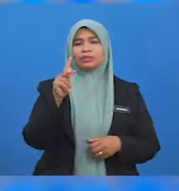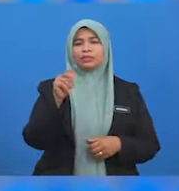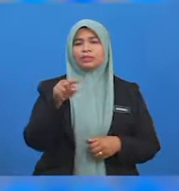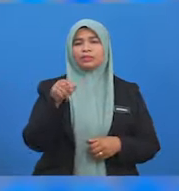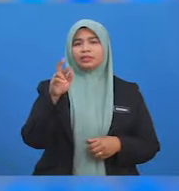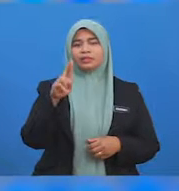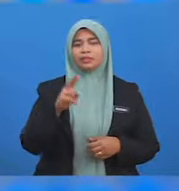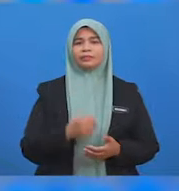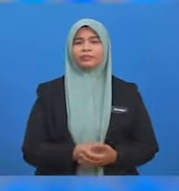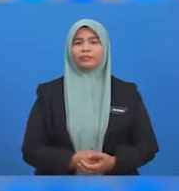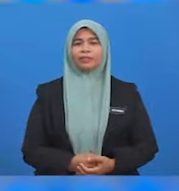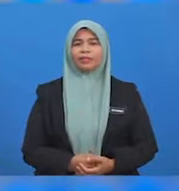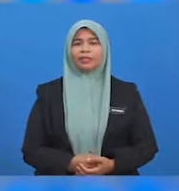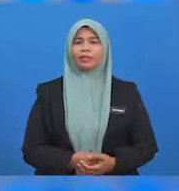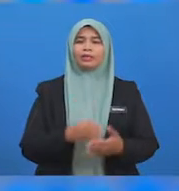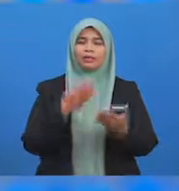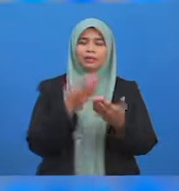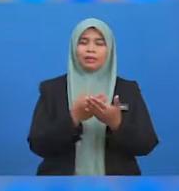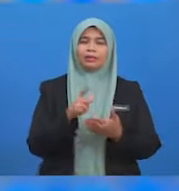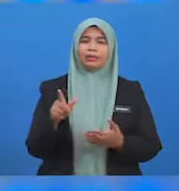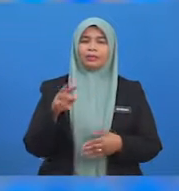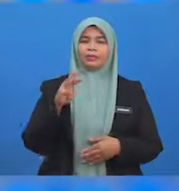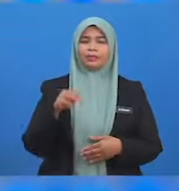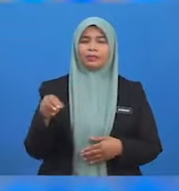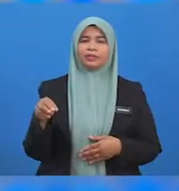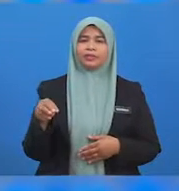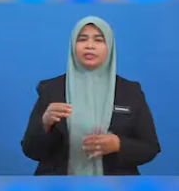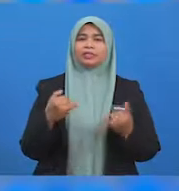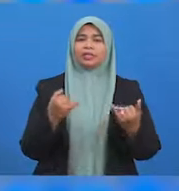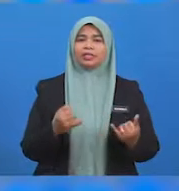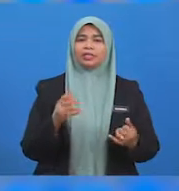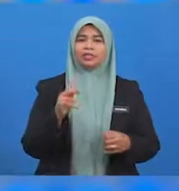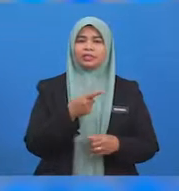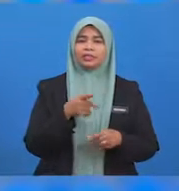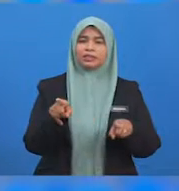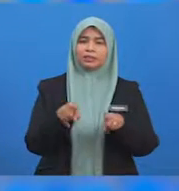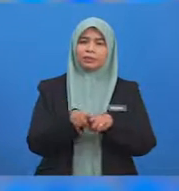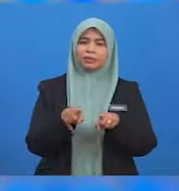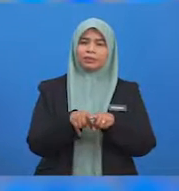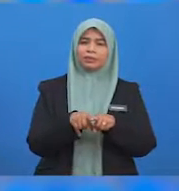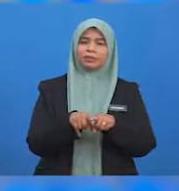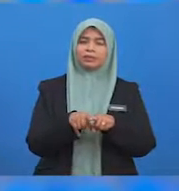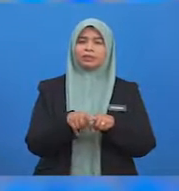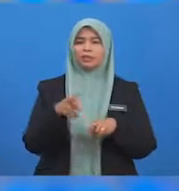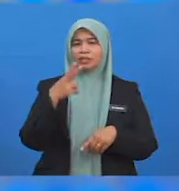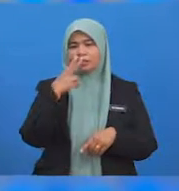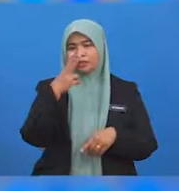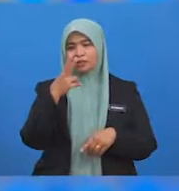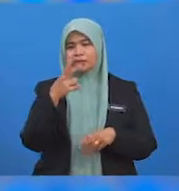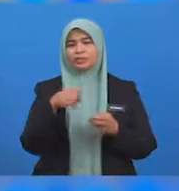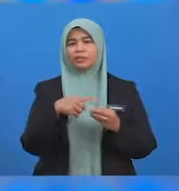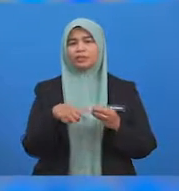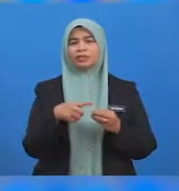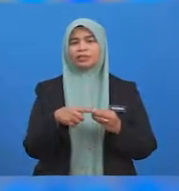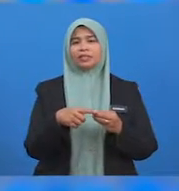nanti. Baiklah murid-murid, sekarang kita sama-sama jejaki dan cermati